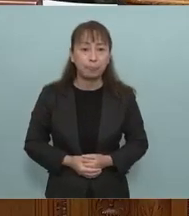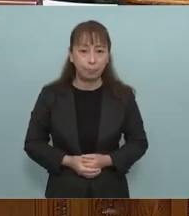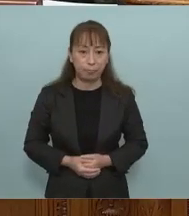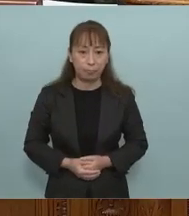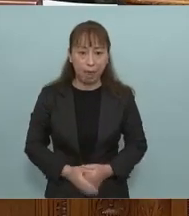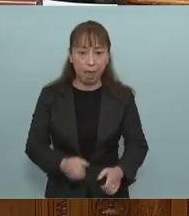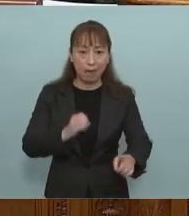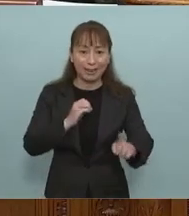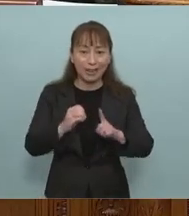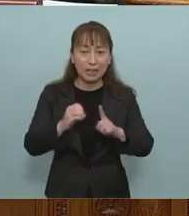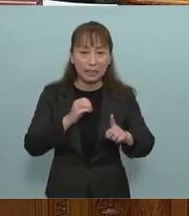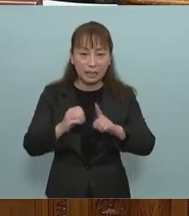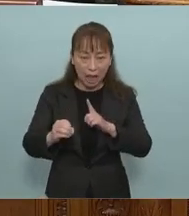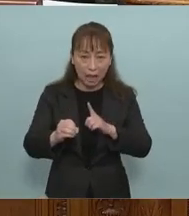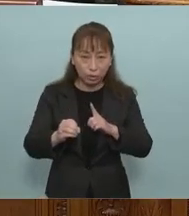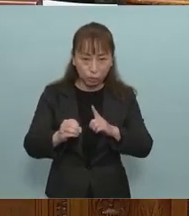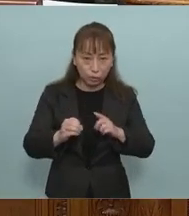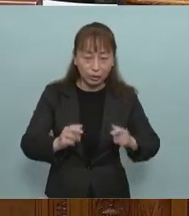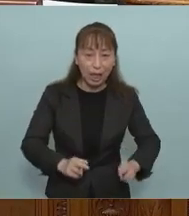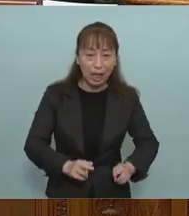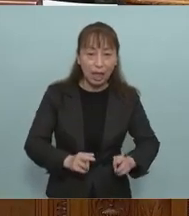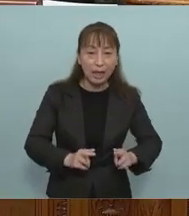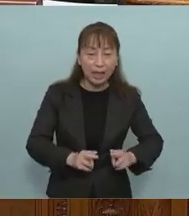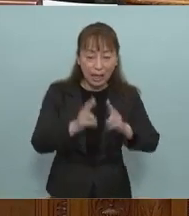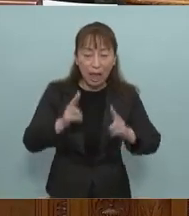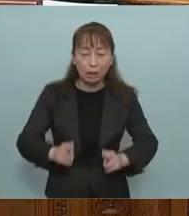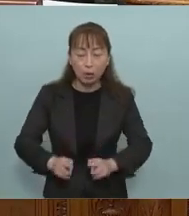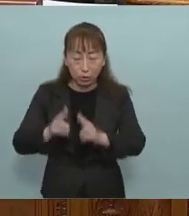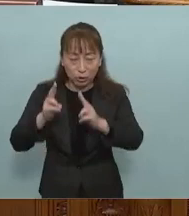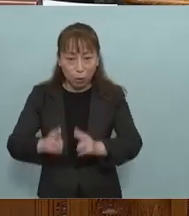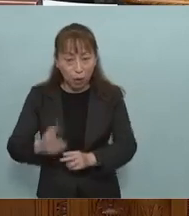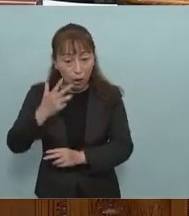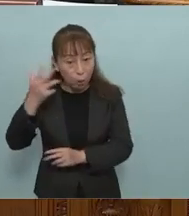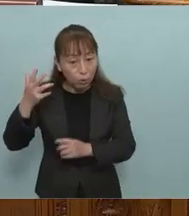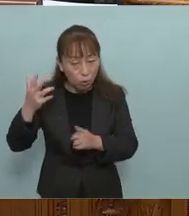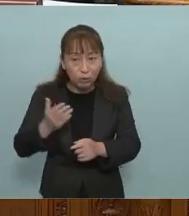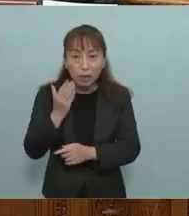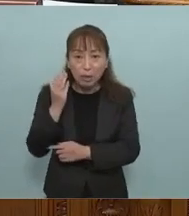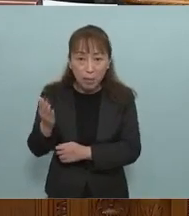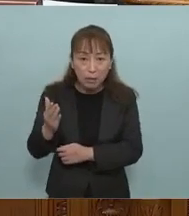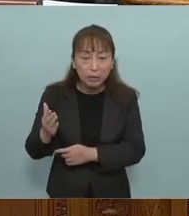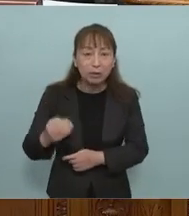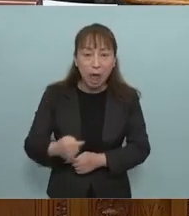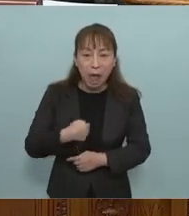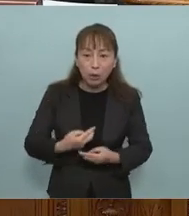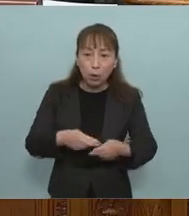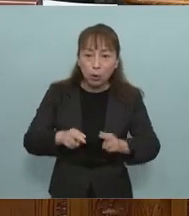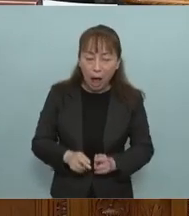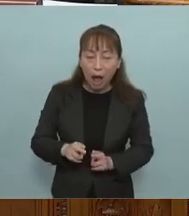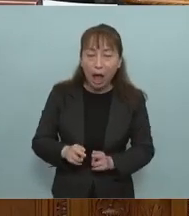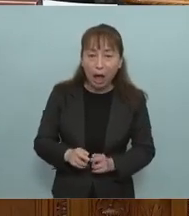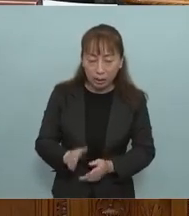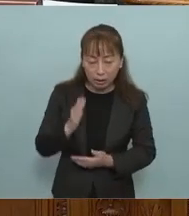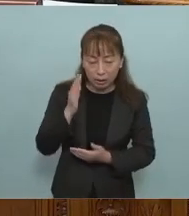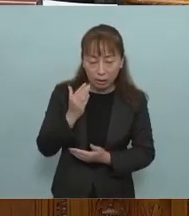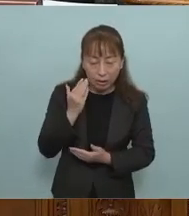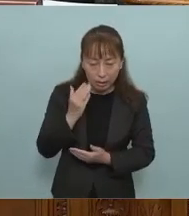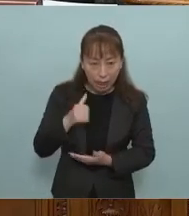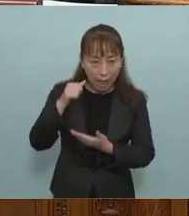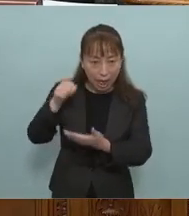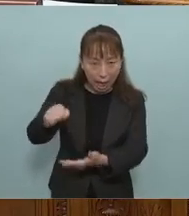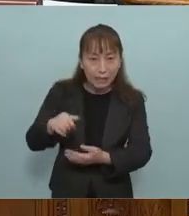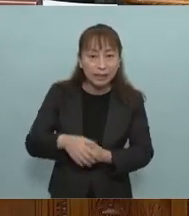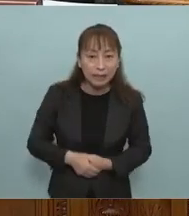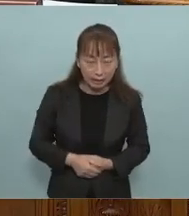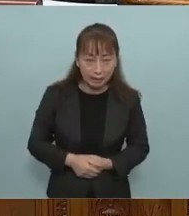デジタル田園都市国家構想の実現についてお伺いします。公明党が提案したマイナポイント第2弾によ